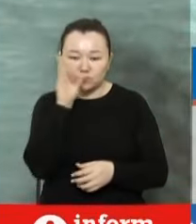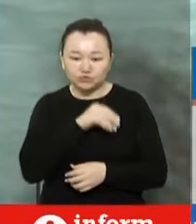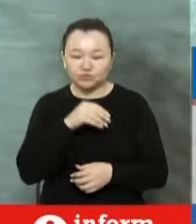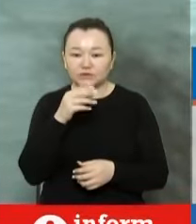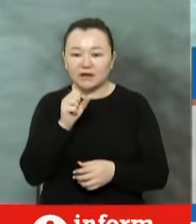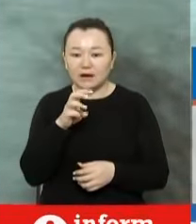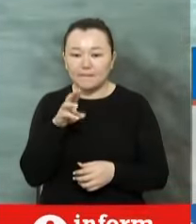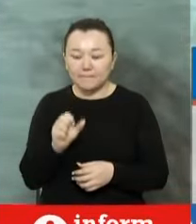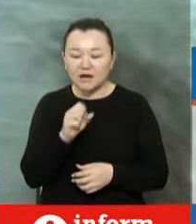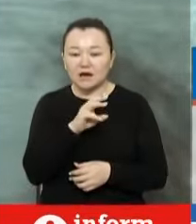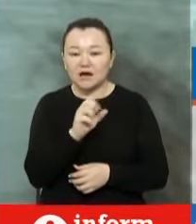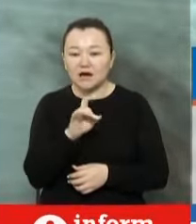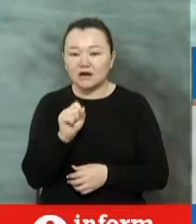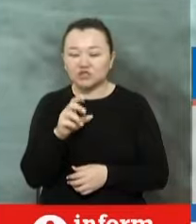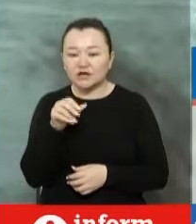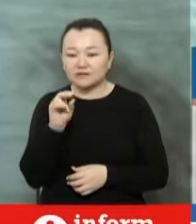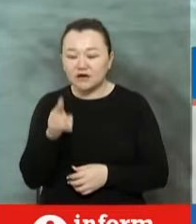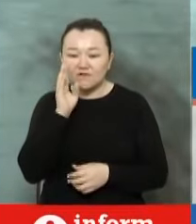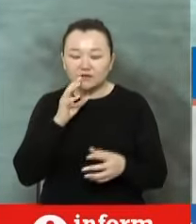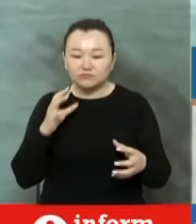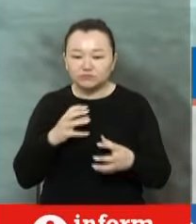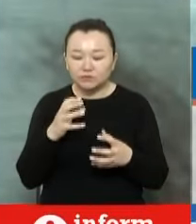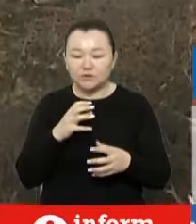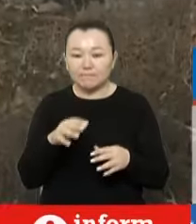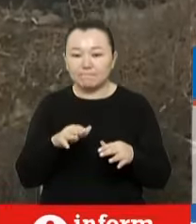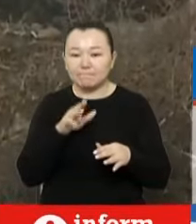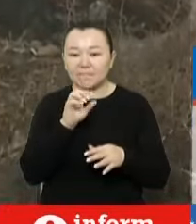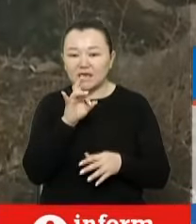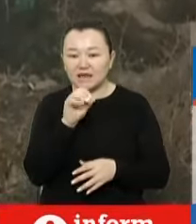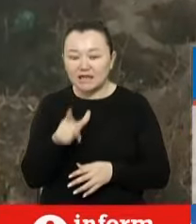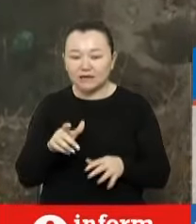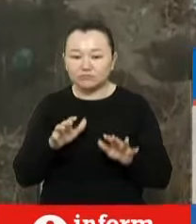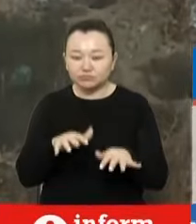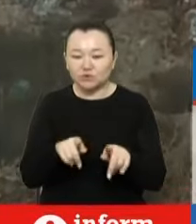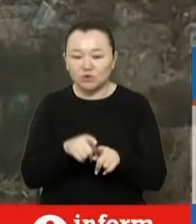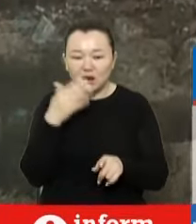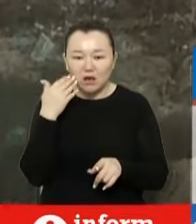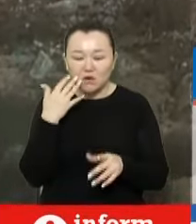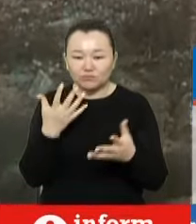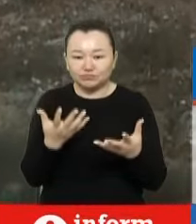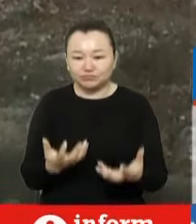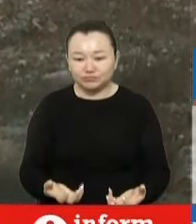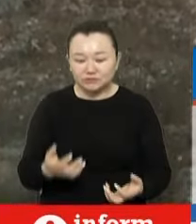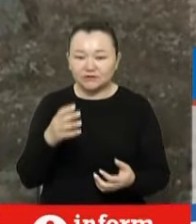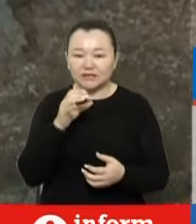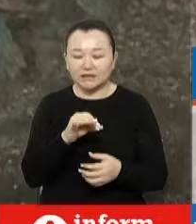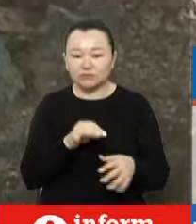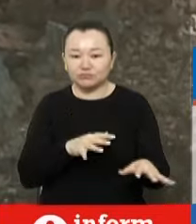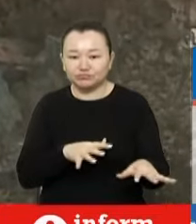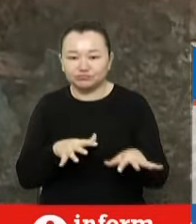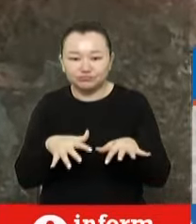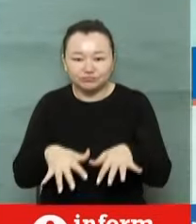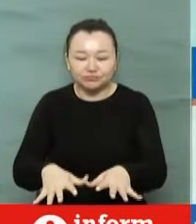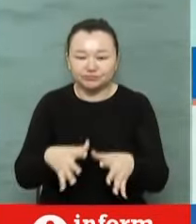дамбе Каражантак, где воду сдерживает суглинистый берег. Эксперт говорит, такая почва легко пропитывается влагой и становится подвижной. В